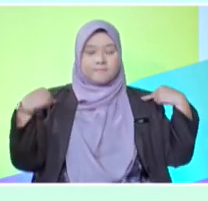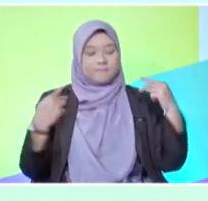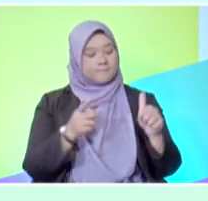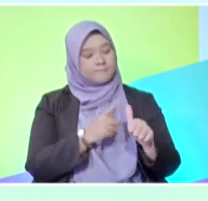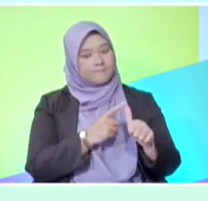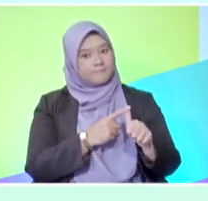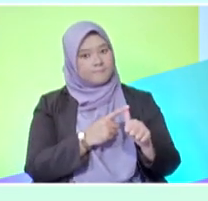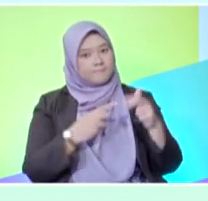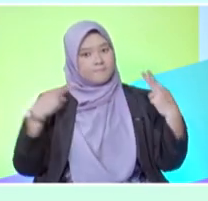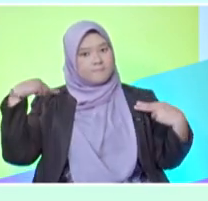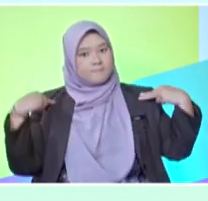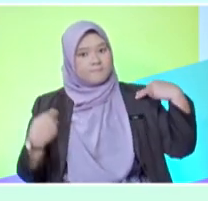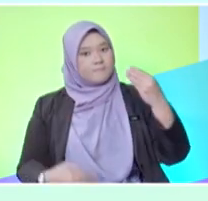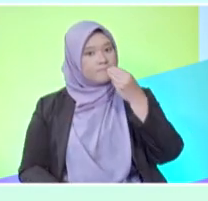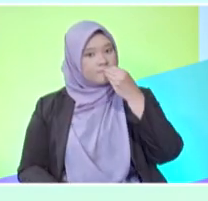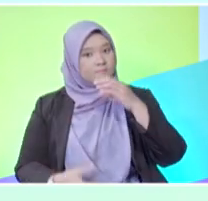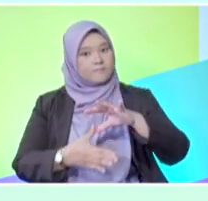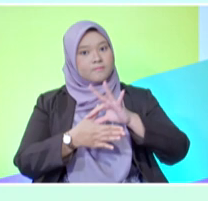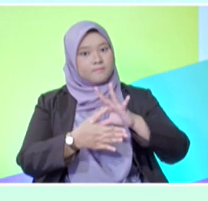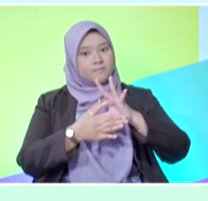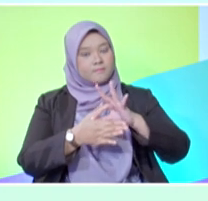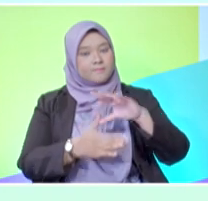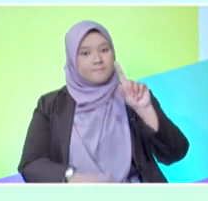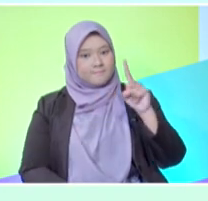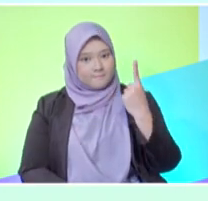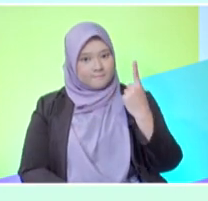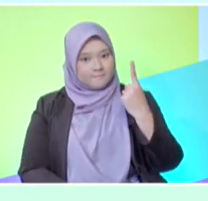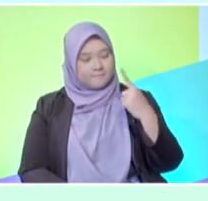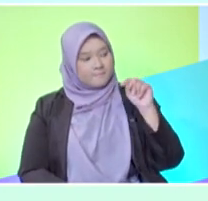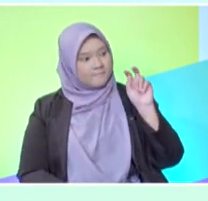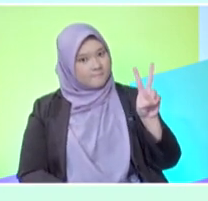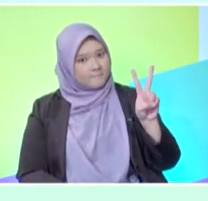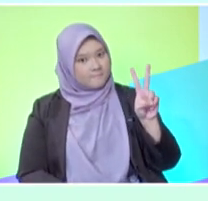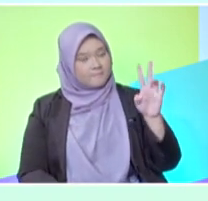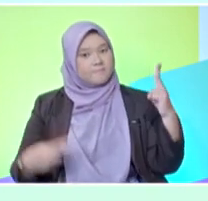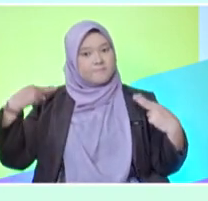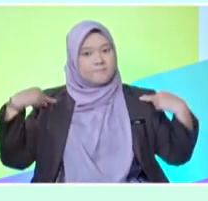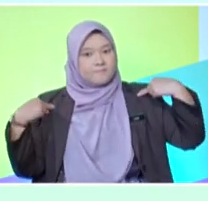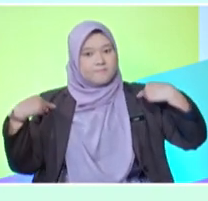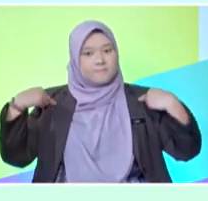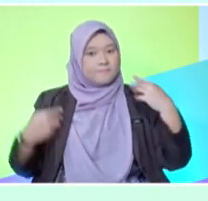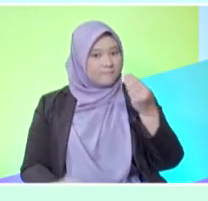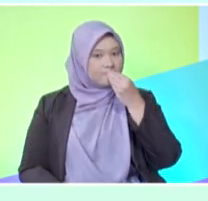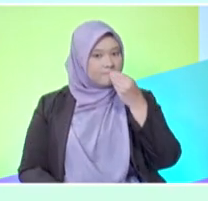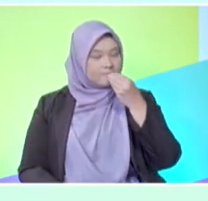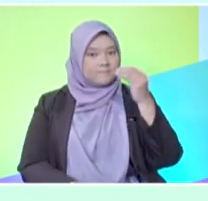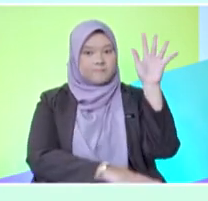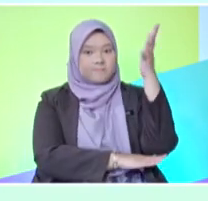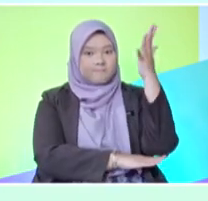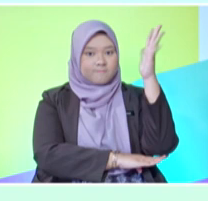saja yang kedua hewan yang makan tumbuh-tumbuhan dan yang ketiga